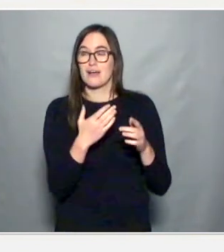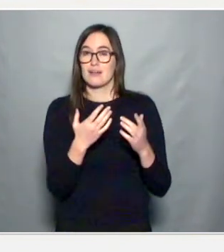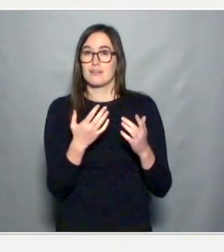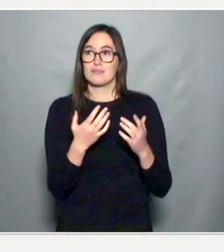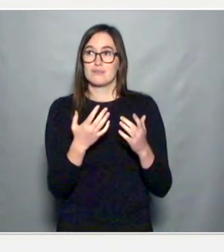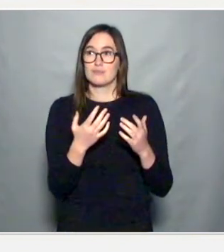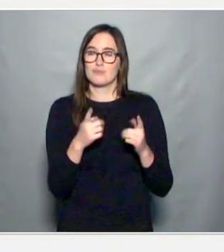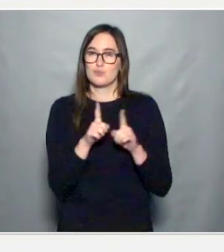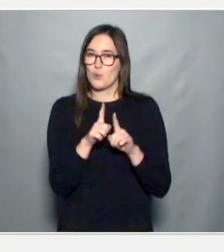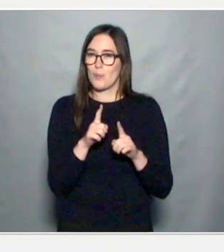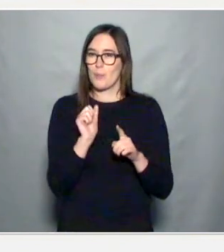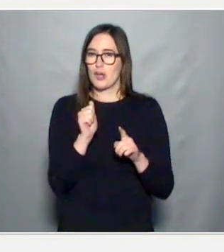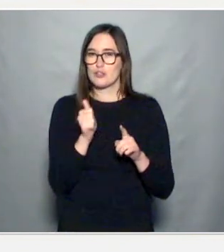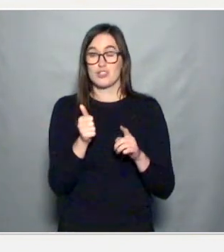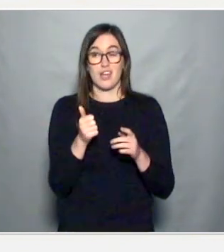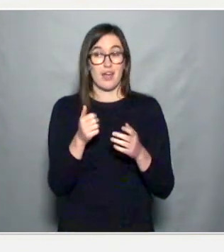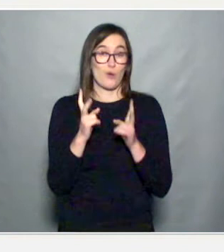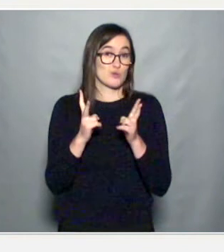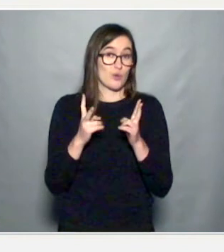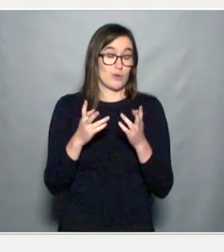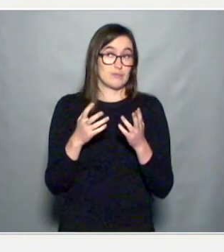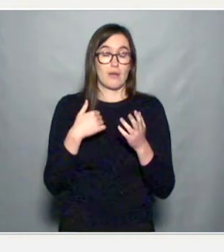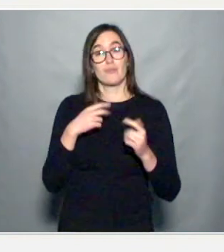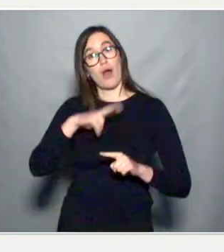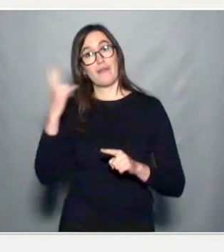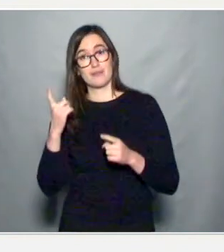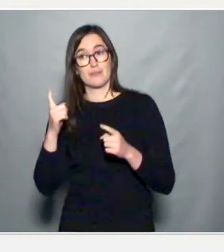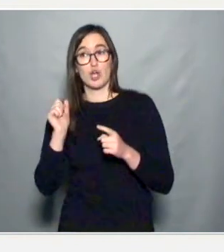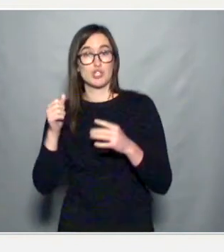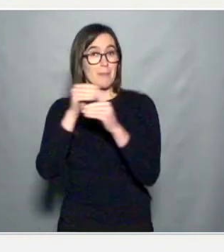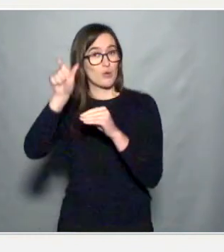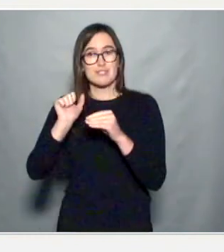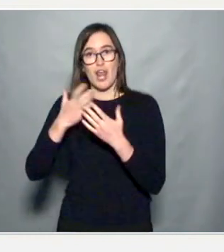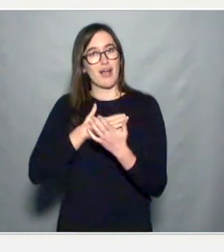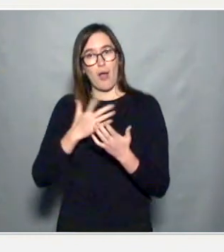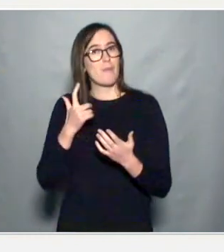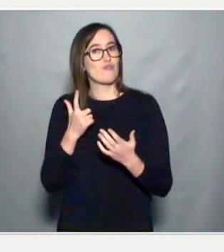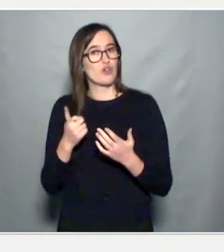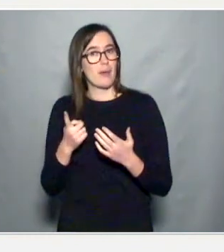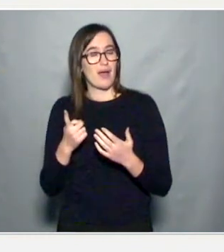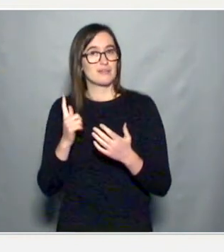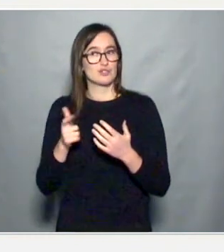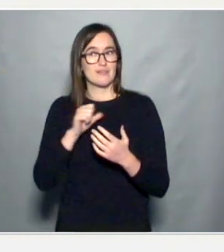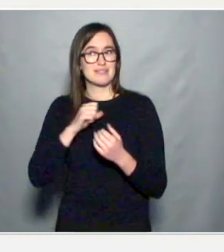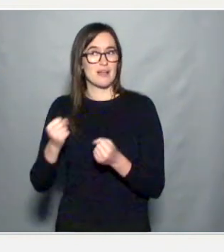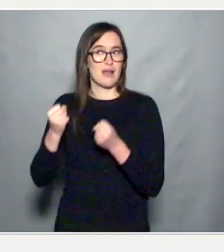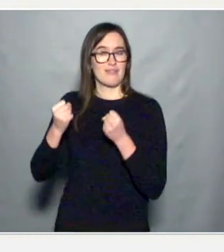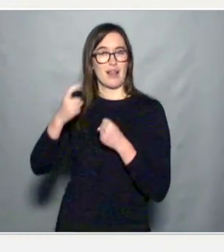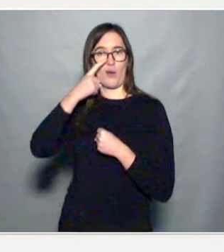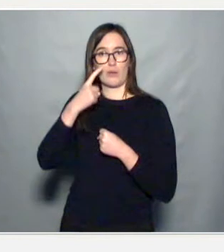som pedagog kanske inte ska ha parfym på sig när man arbetar. Av den enkla anledningen att det också kraftigt kan